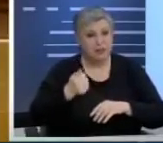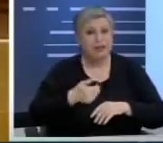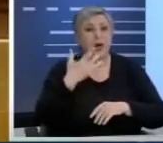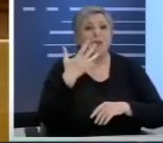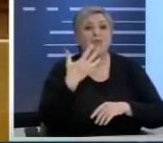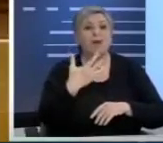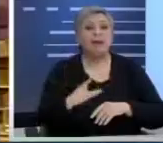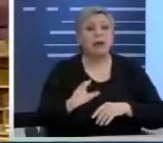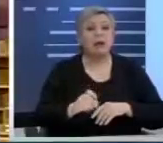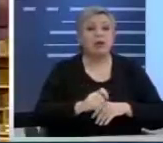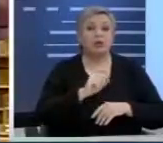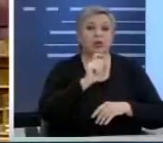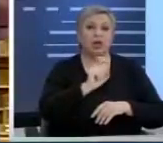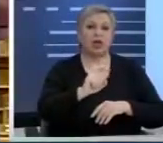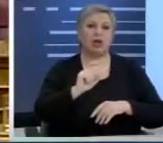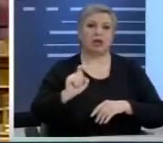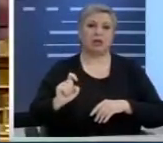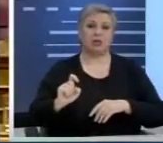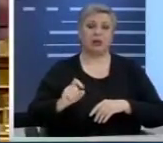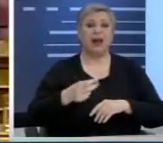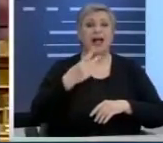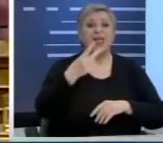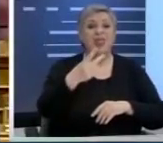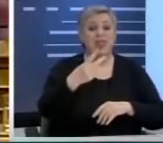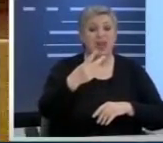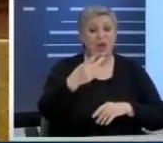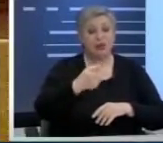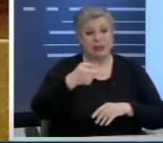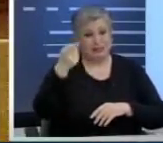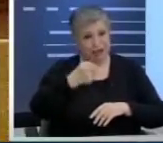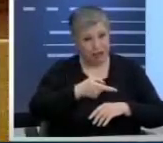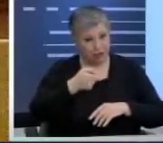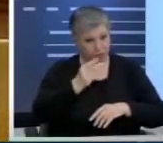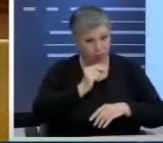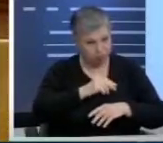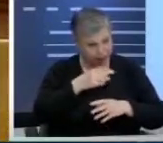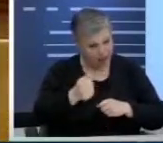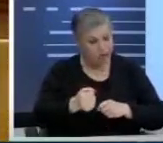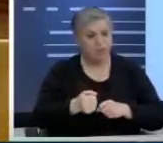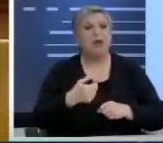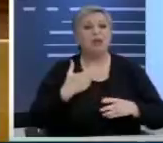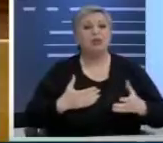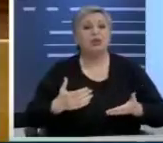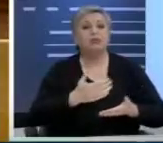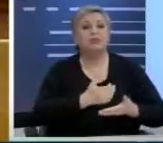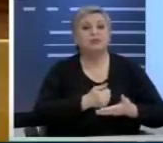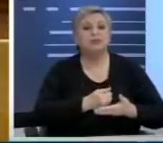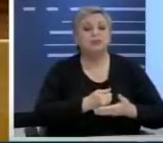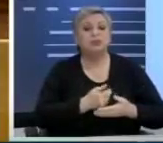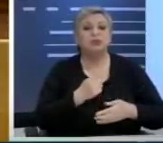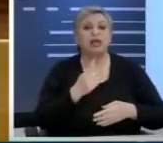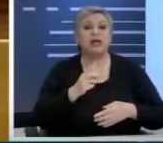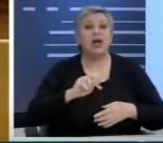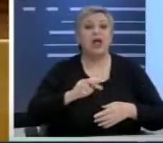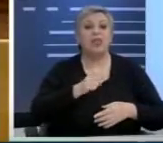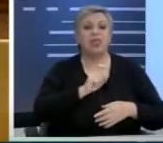2% θα είναι ένα δις. Και θέλω εδώ, θα θυμάστε πέρυσι είχα ευχαριστήσει